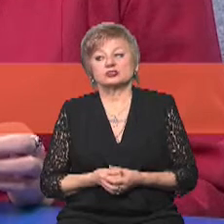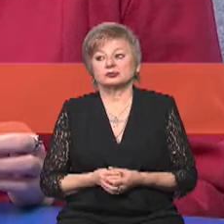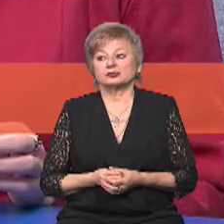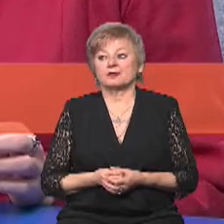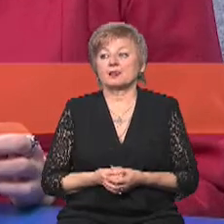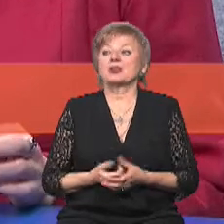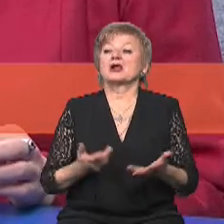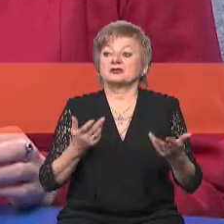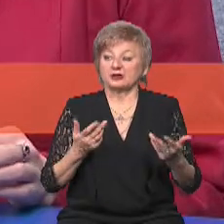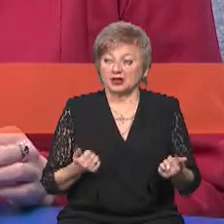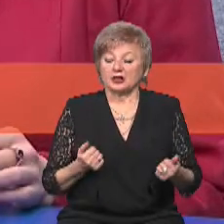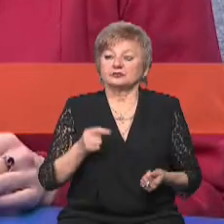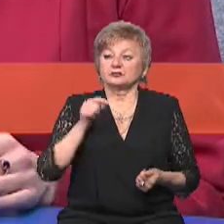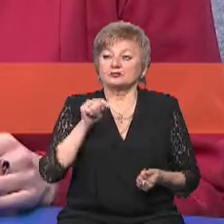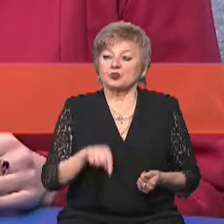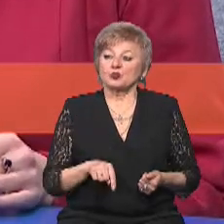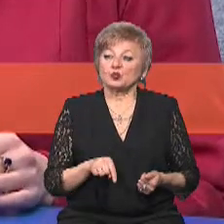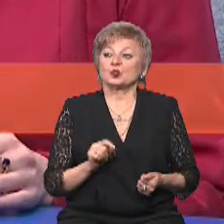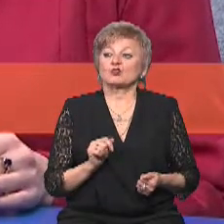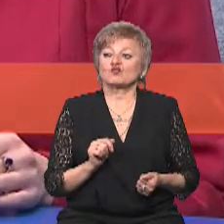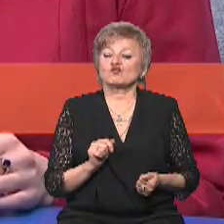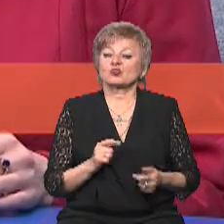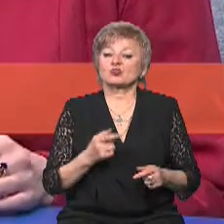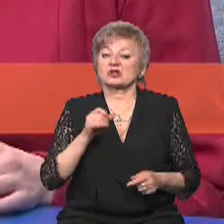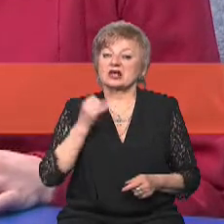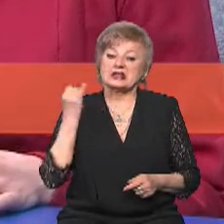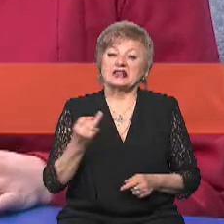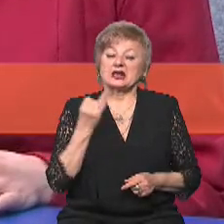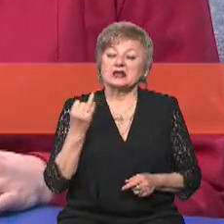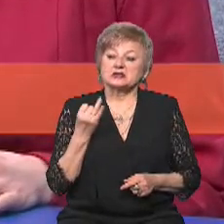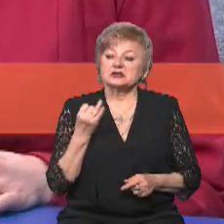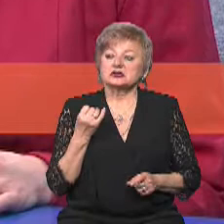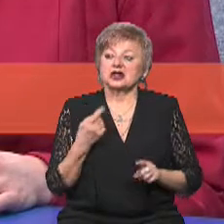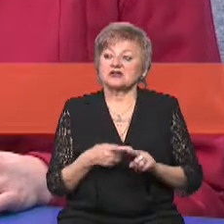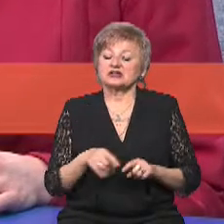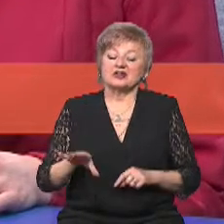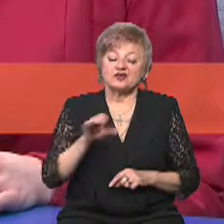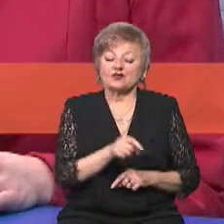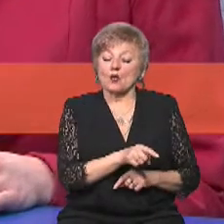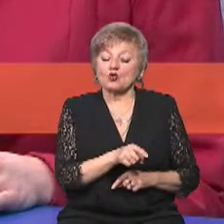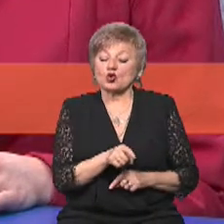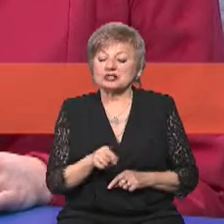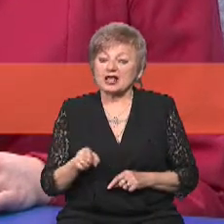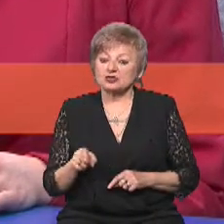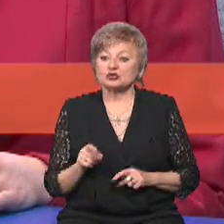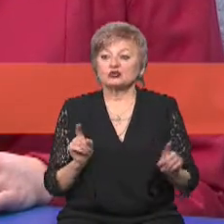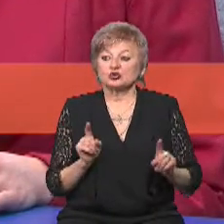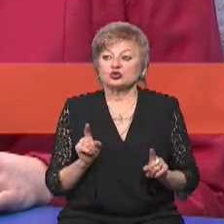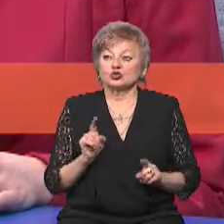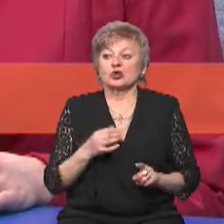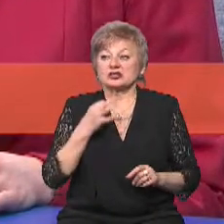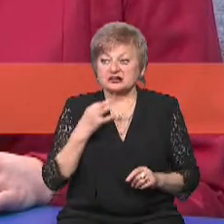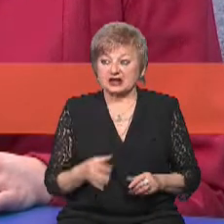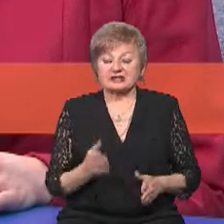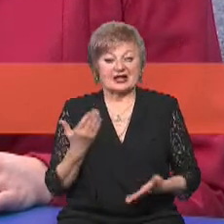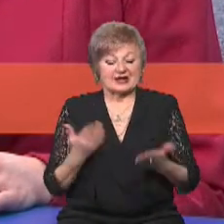реклами? Так, тут саме цікава історія цього всього процесу, тому що те, що я сказав, да,